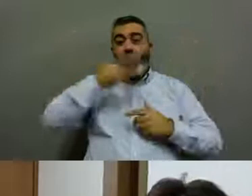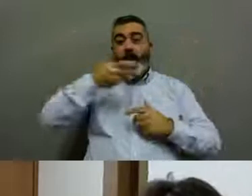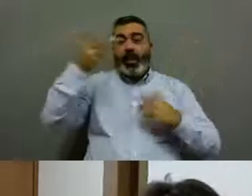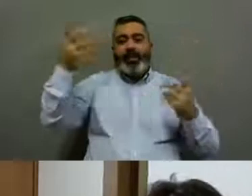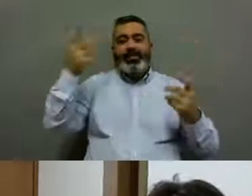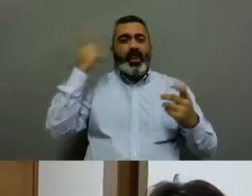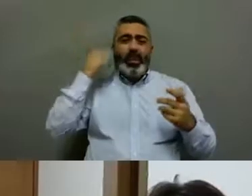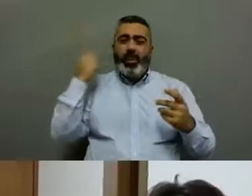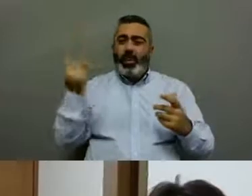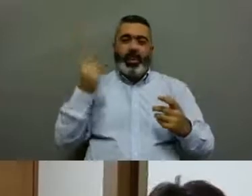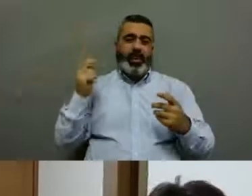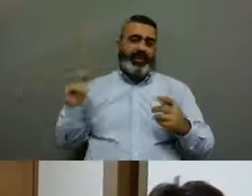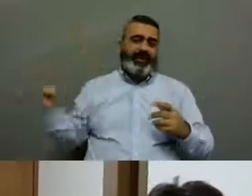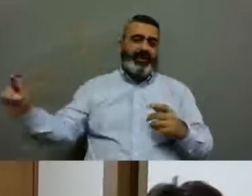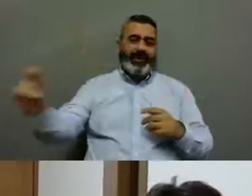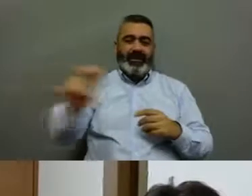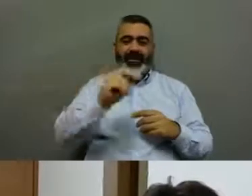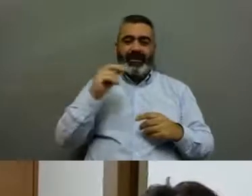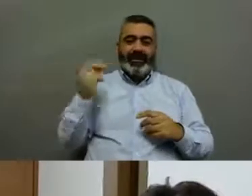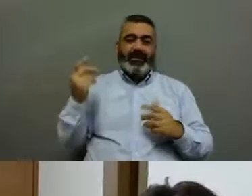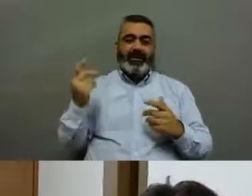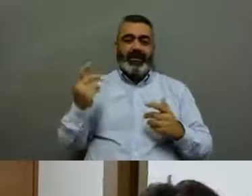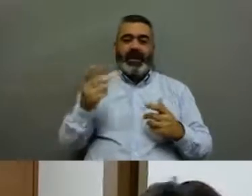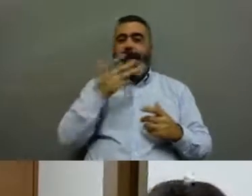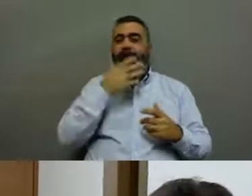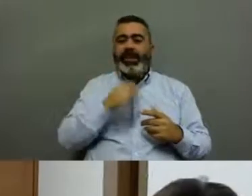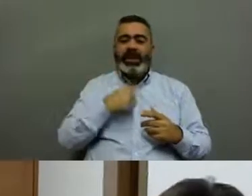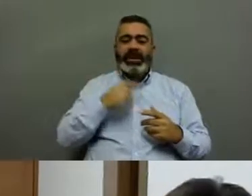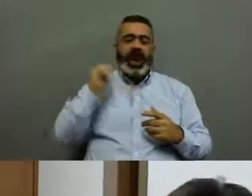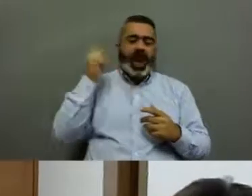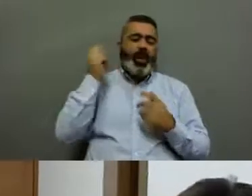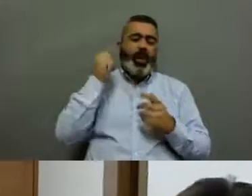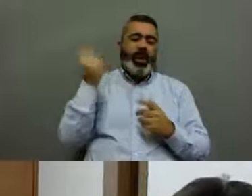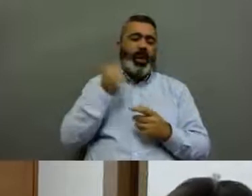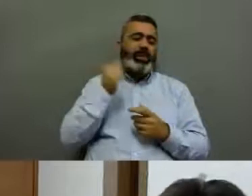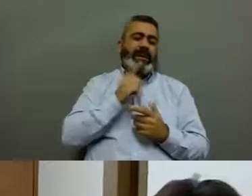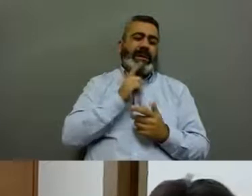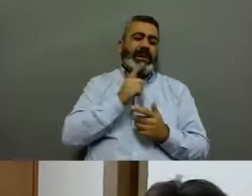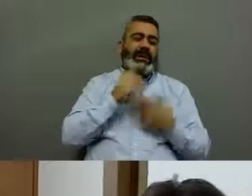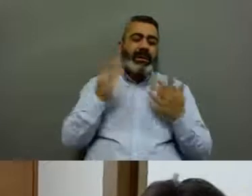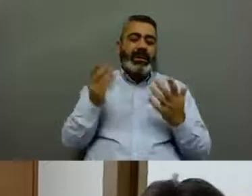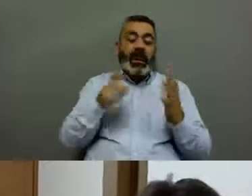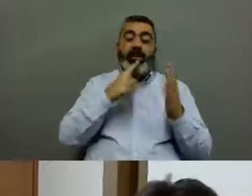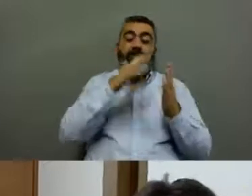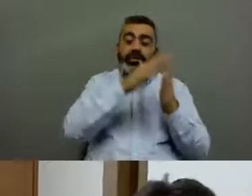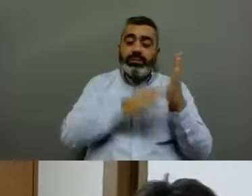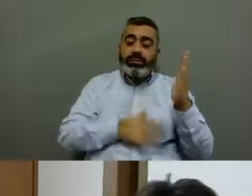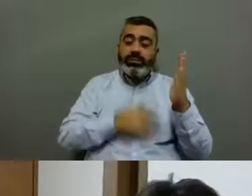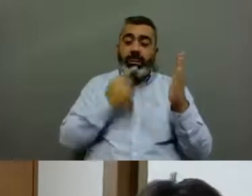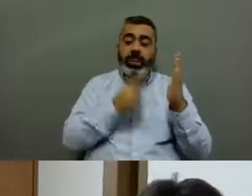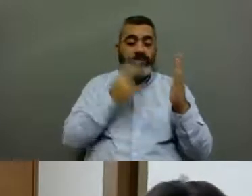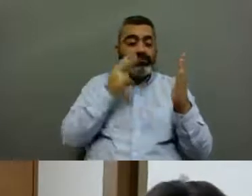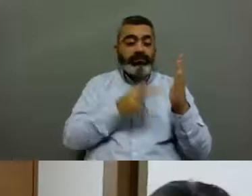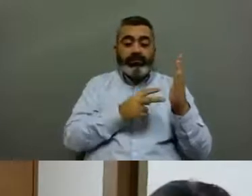που την ακούμε και αρχίζει να είναι ενοχλητική με τον τρόπο που γίνεται. Και είδα ότι